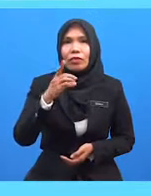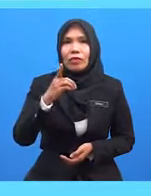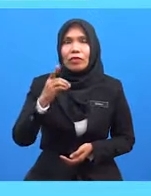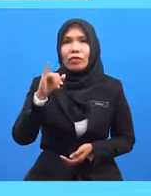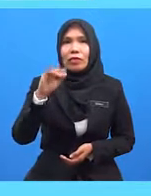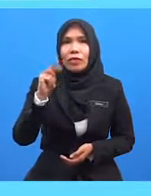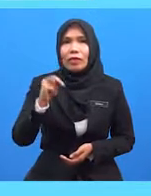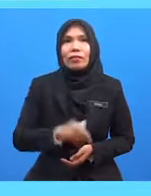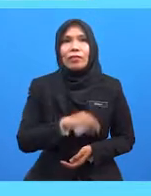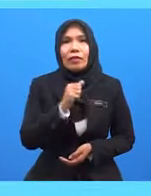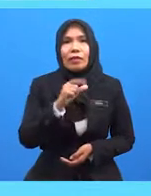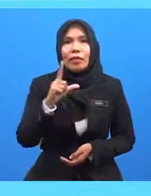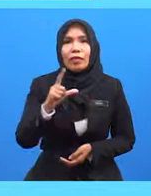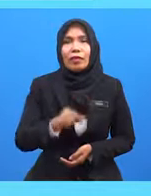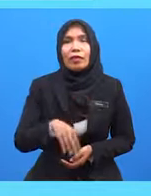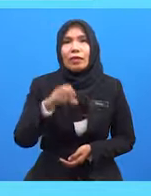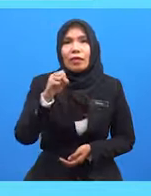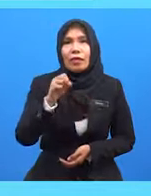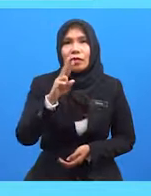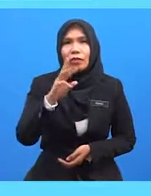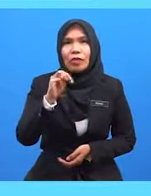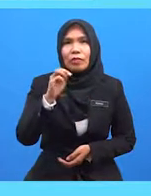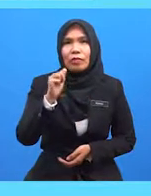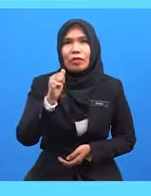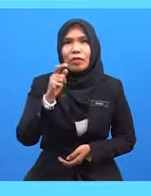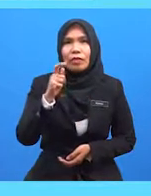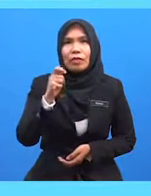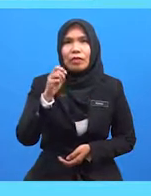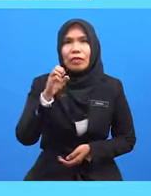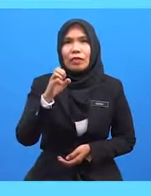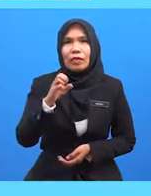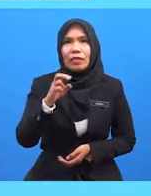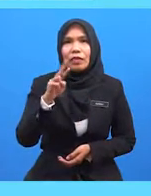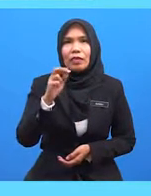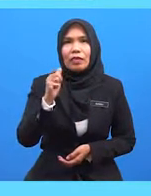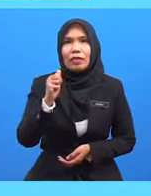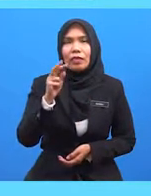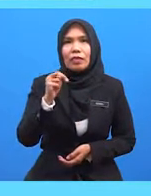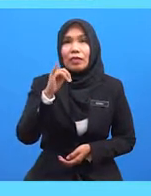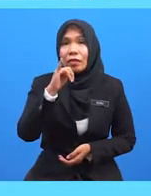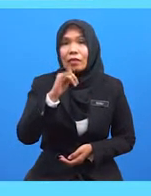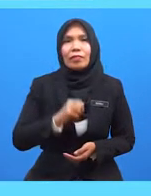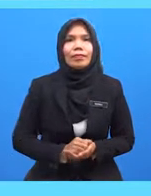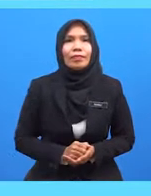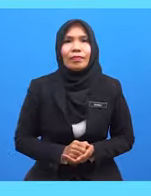Mirat Al-Mukmini dan Syarah Rubai Hamzah Pangsuri. Syekh Nuruddin